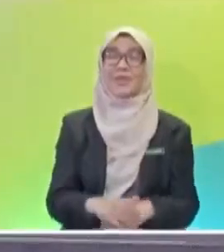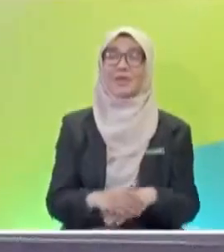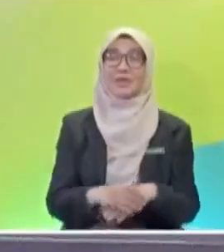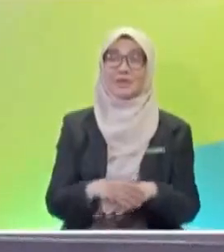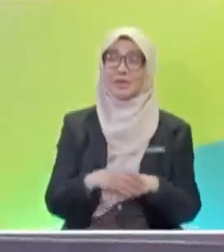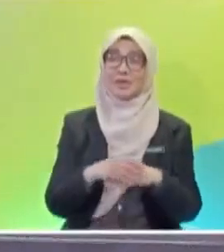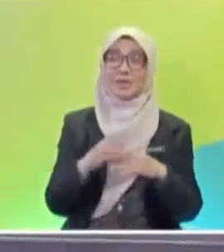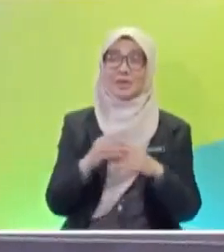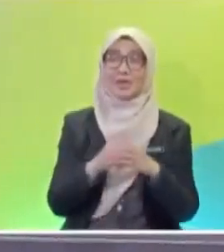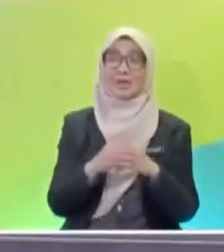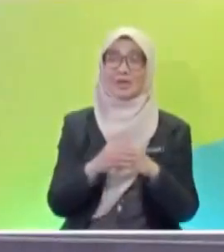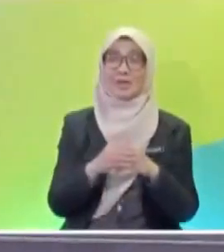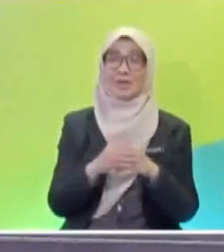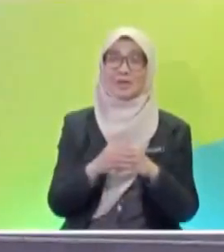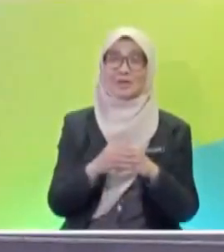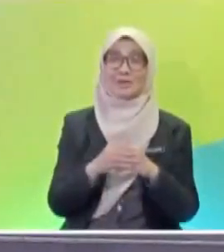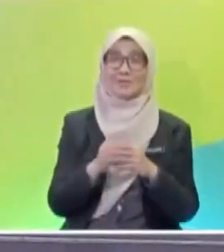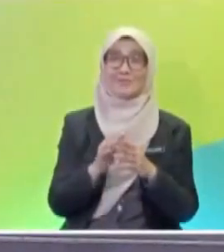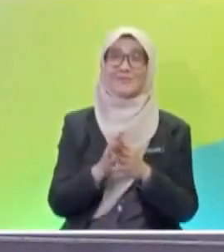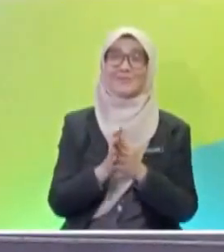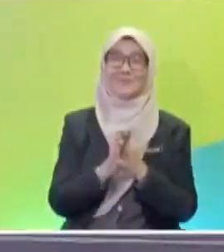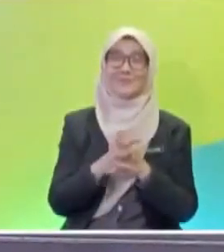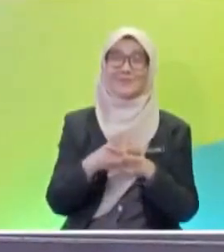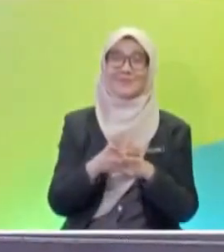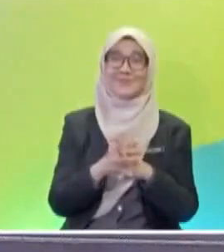pun saya ambil balon kue saya